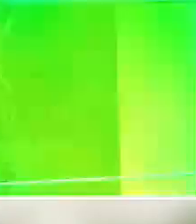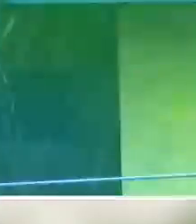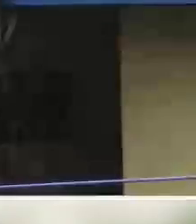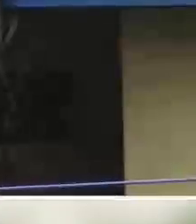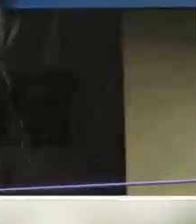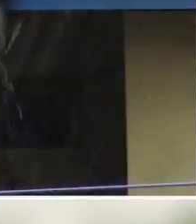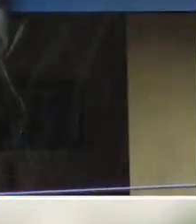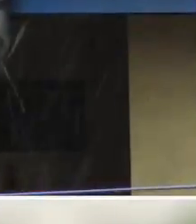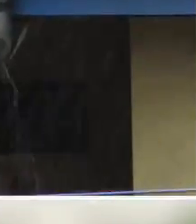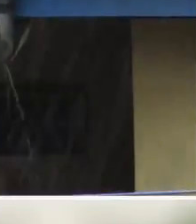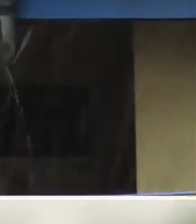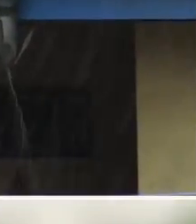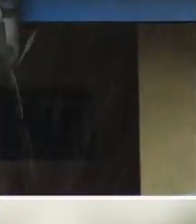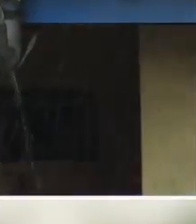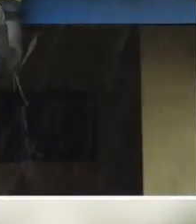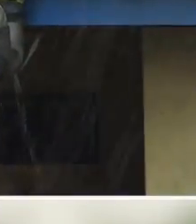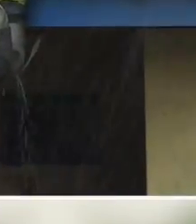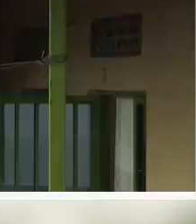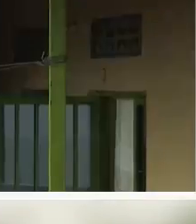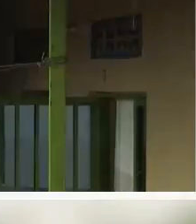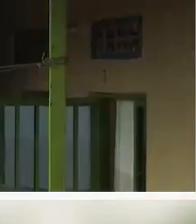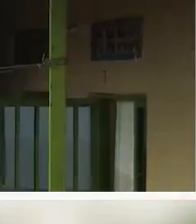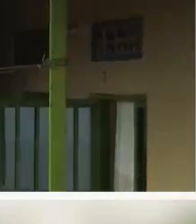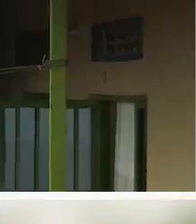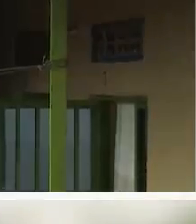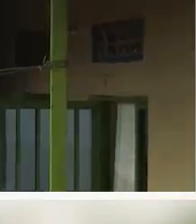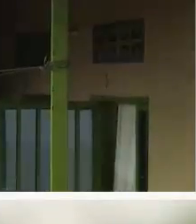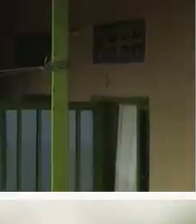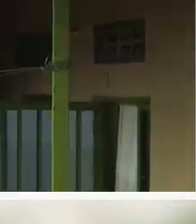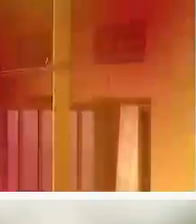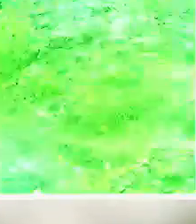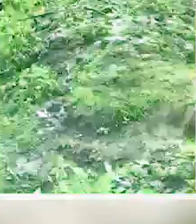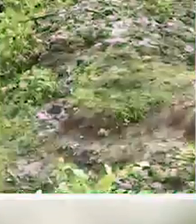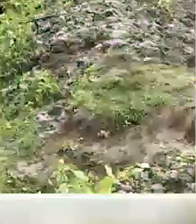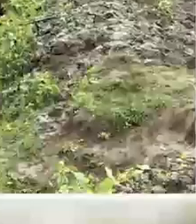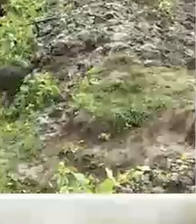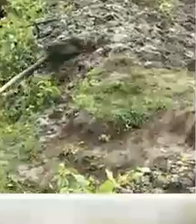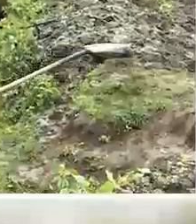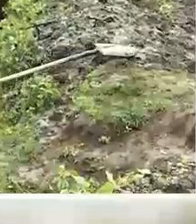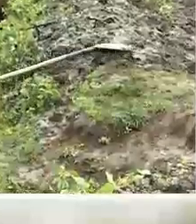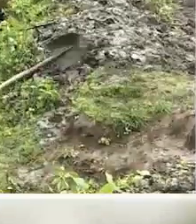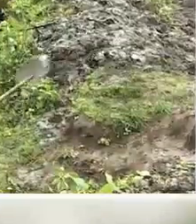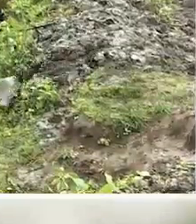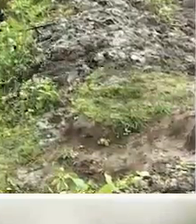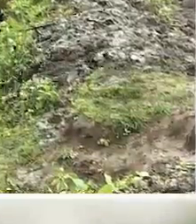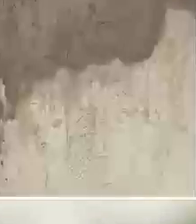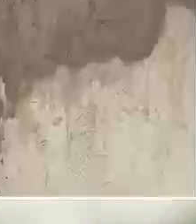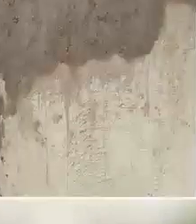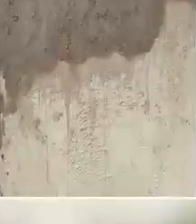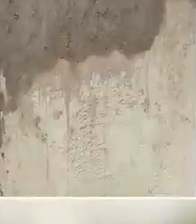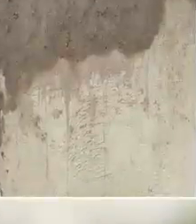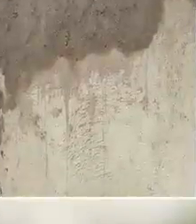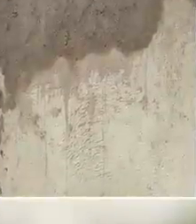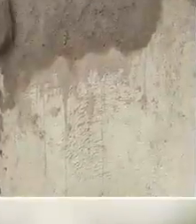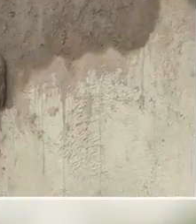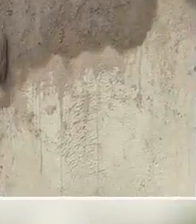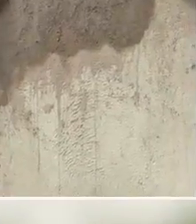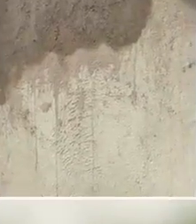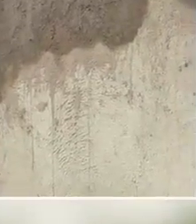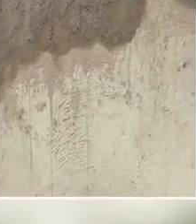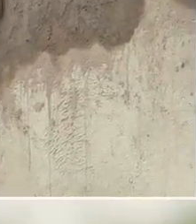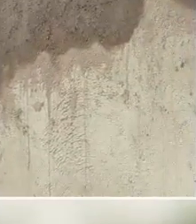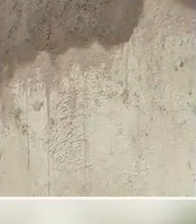gushyira imireko ku nzu mu rwego rwo kuyobora amazi ava ku mabati guca no gusibura imiferege iyobora amazi ndetse no guhoma neza